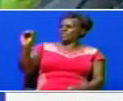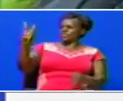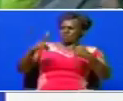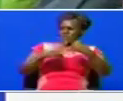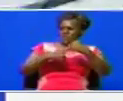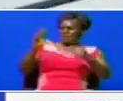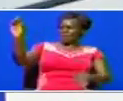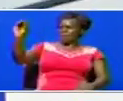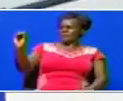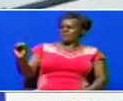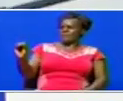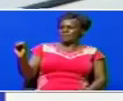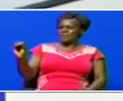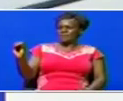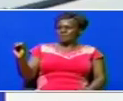0.07%.